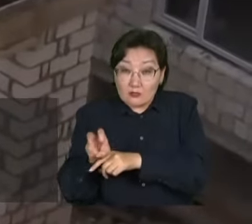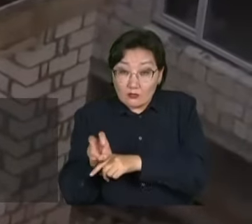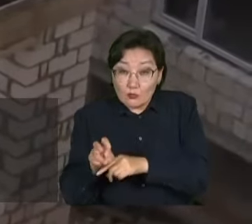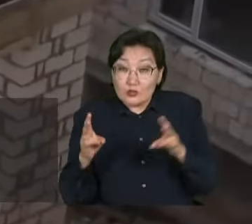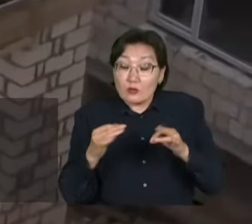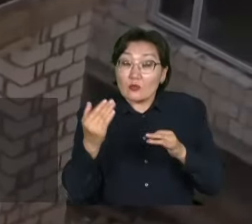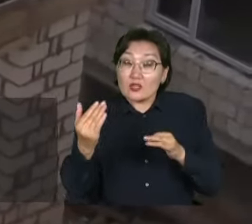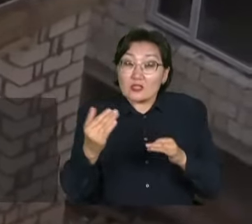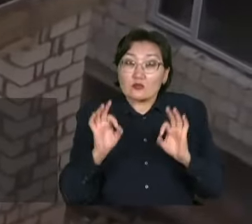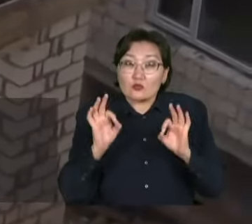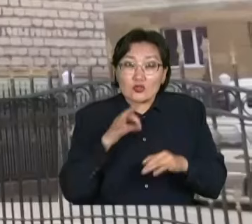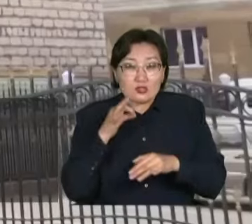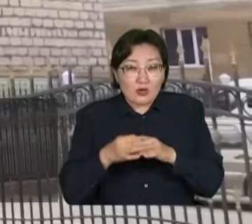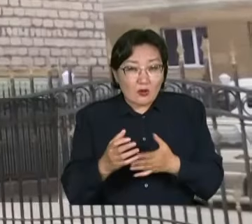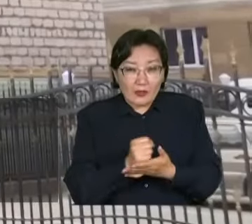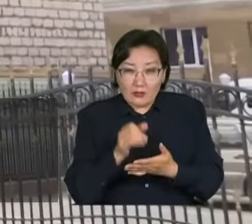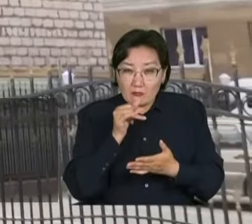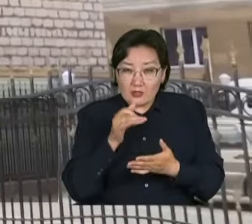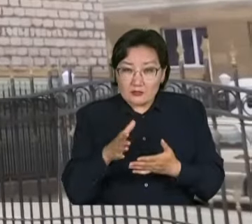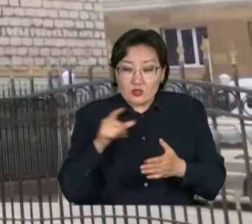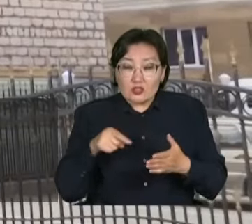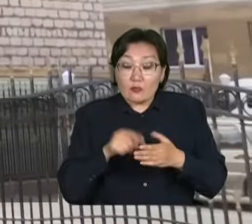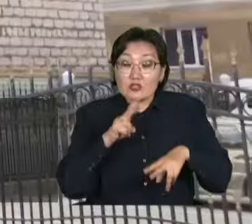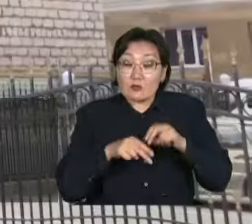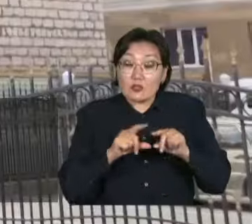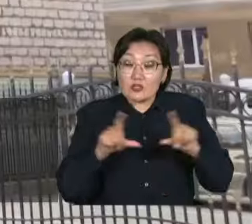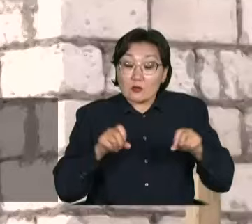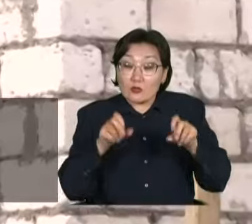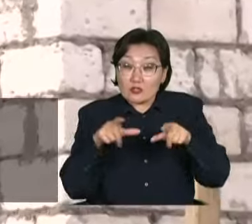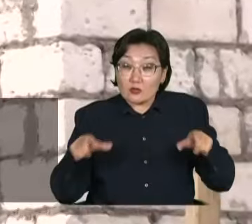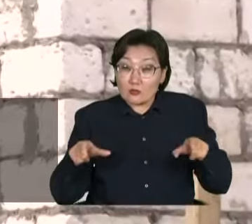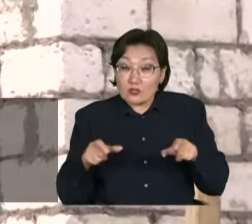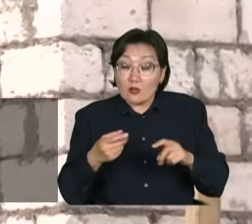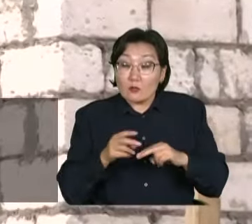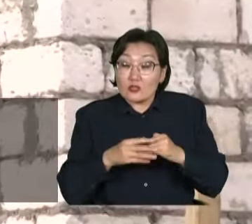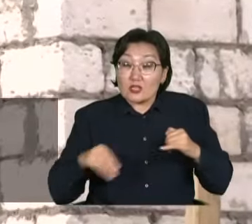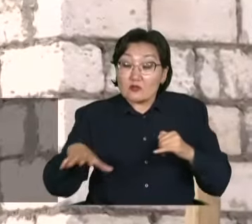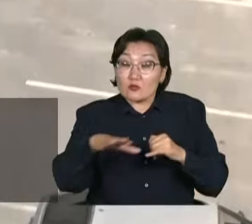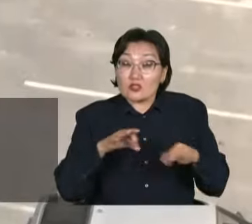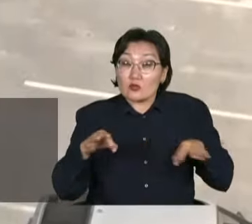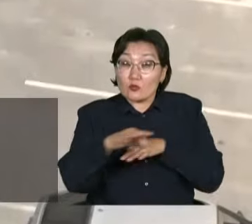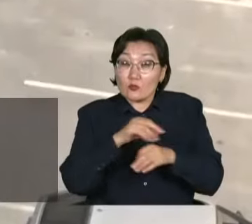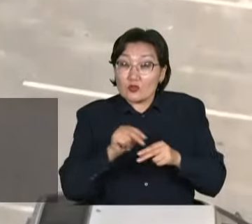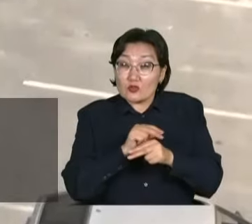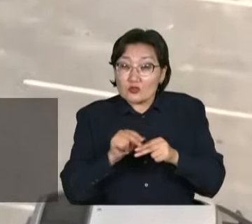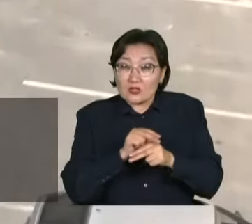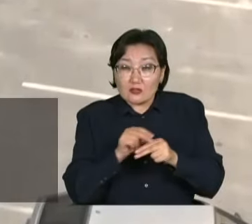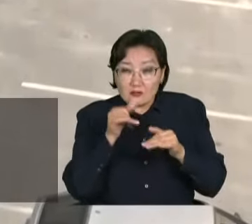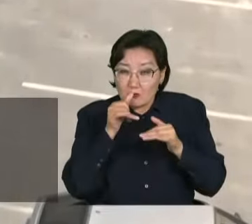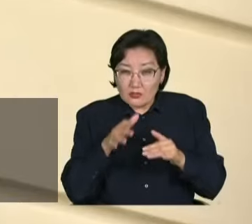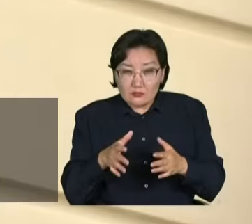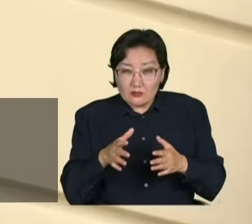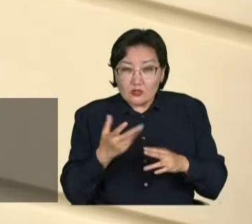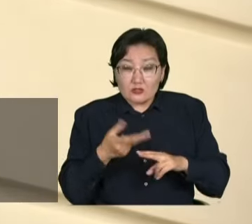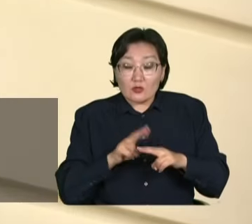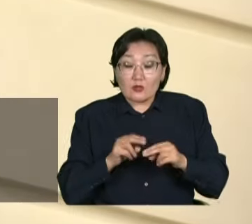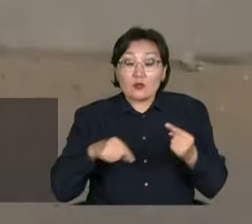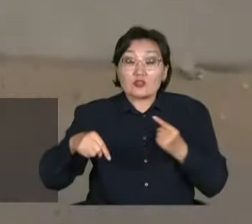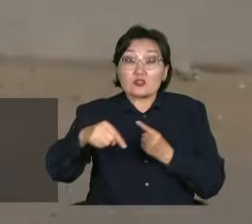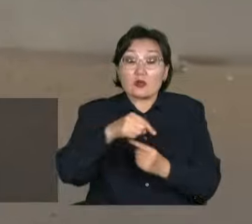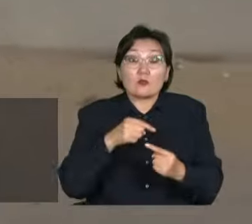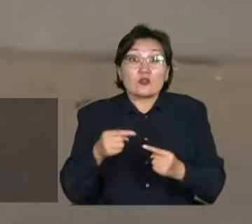Бірақ олардан да мардымды жауап болмапты. Қалалық құрылыс бөлімінің мамандары болса, бұл жердің жобасын енді өзгерту мүмкін емес деп отыр. Өйткені